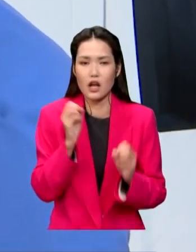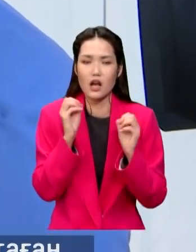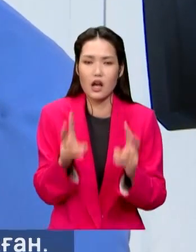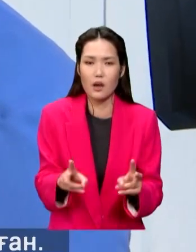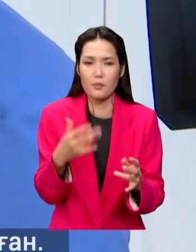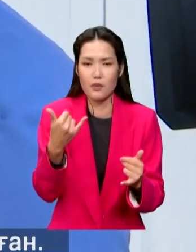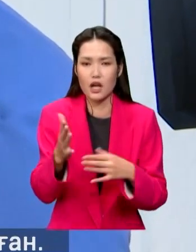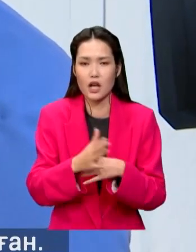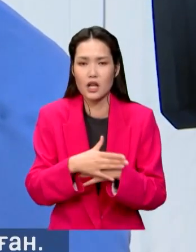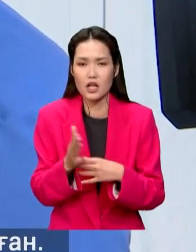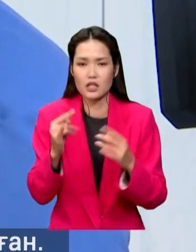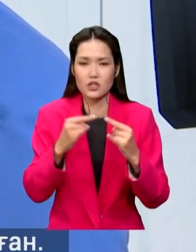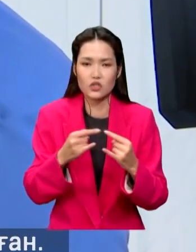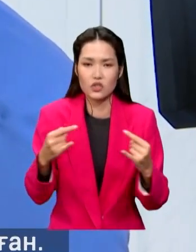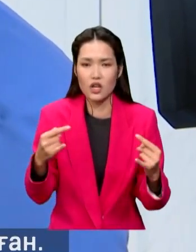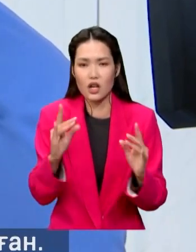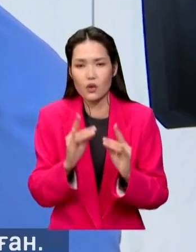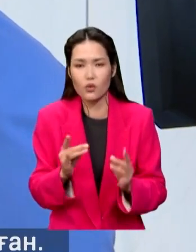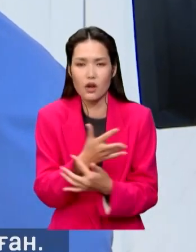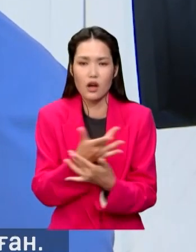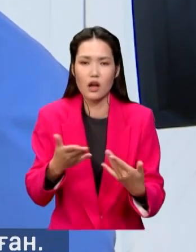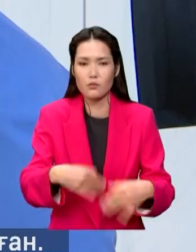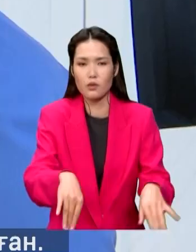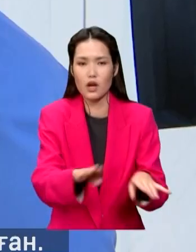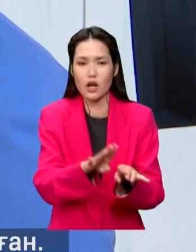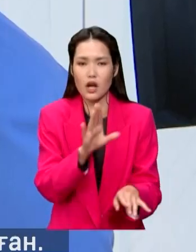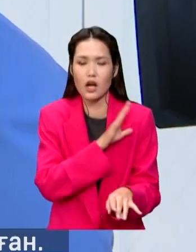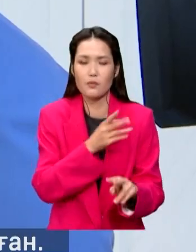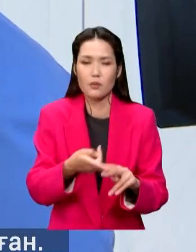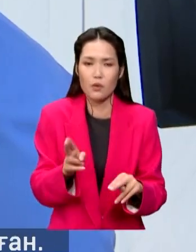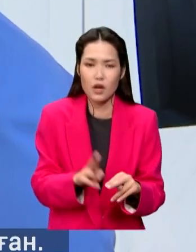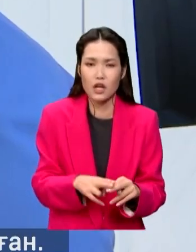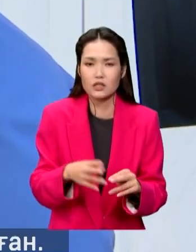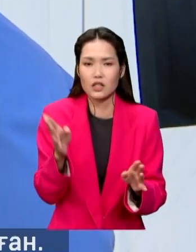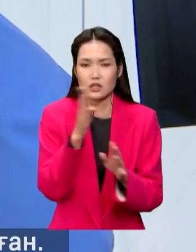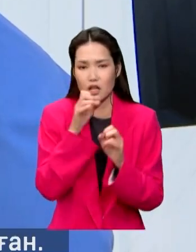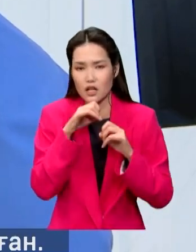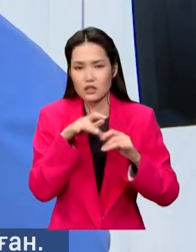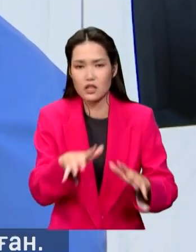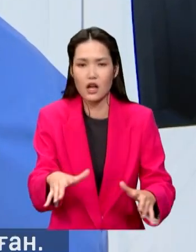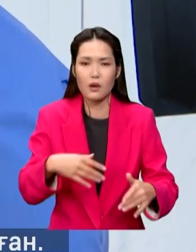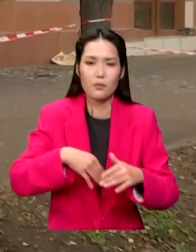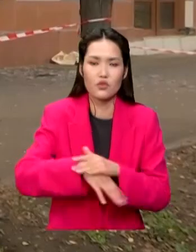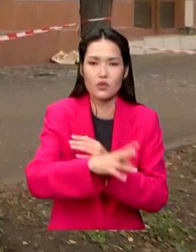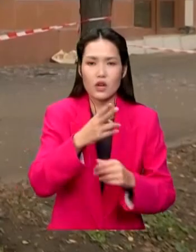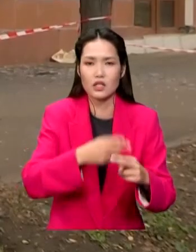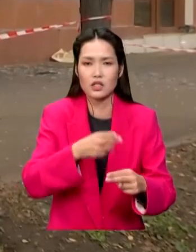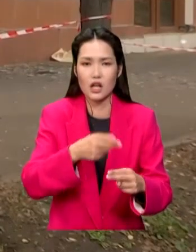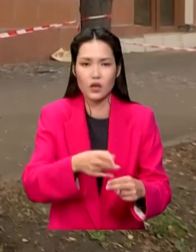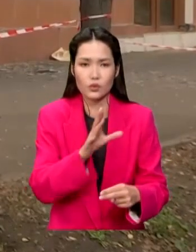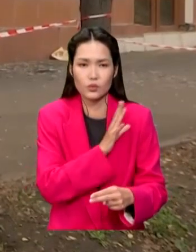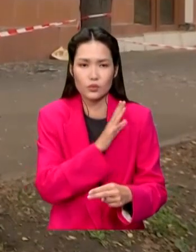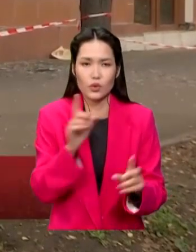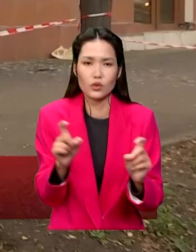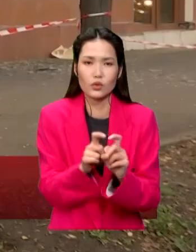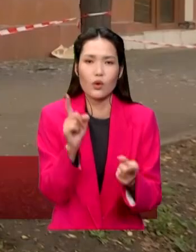мебель эвакуационный выход, расположенный на первом этаже в районе комнаты номер 8, тем самым устроил препятствие сужающие проектные размеры коридора. Әу баста